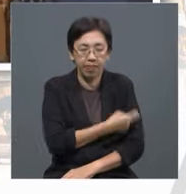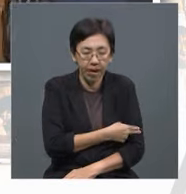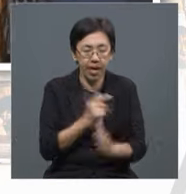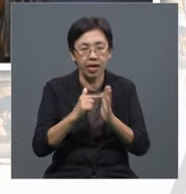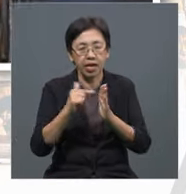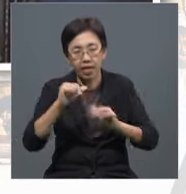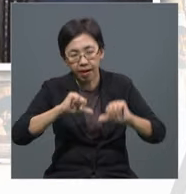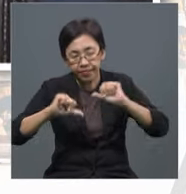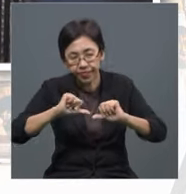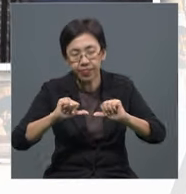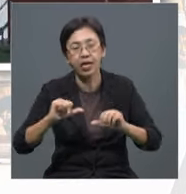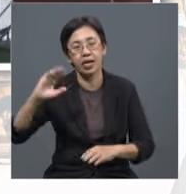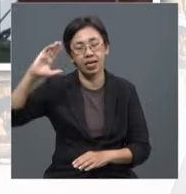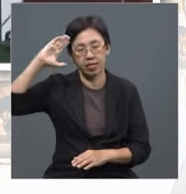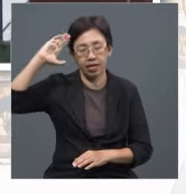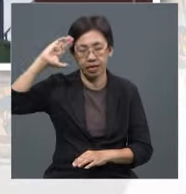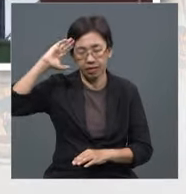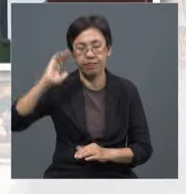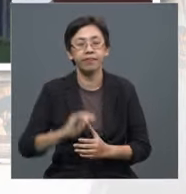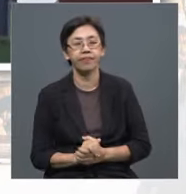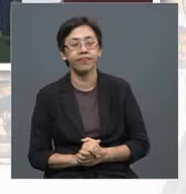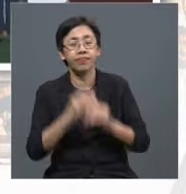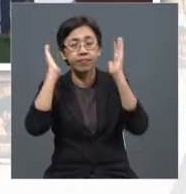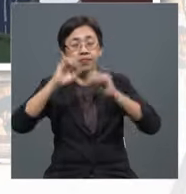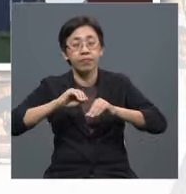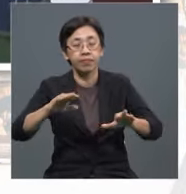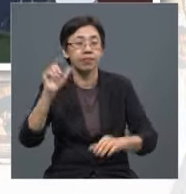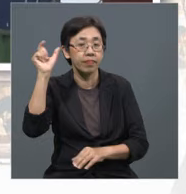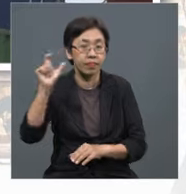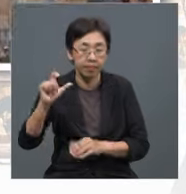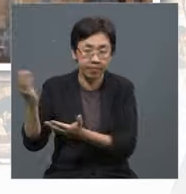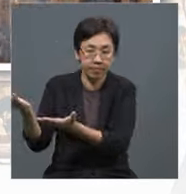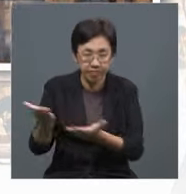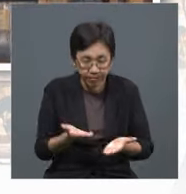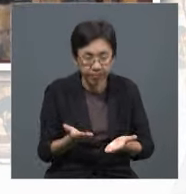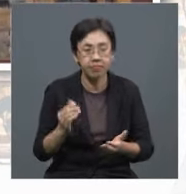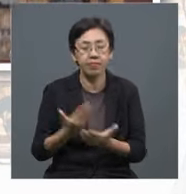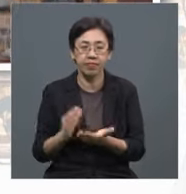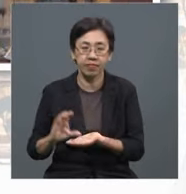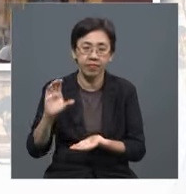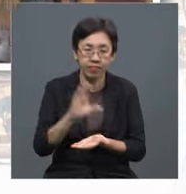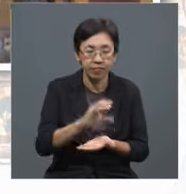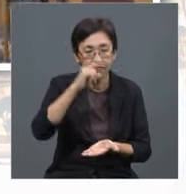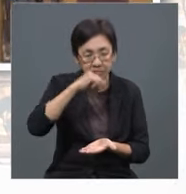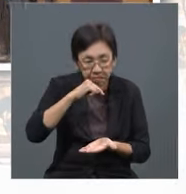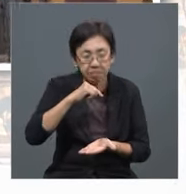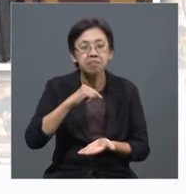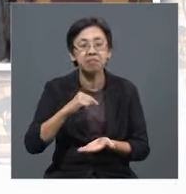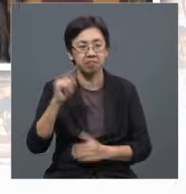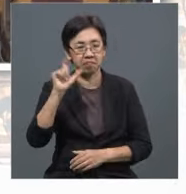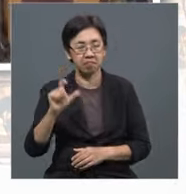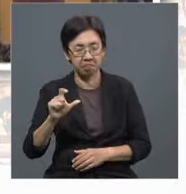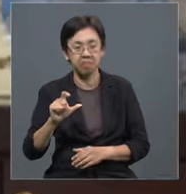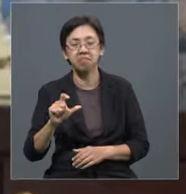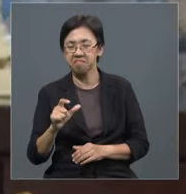ด้านกลาโหมแล้วก็รวมถึงก็จะมีการเชิญชวนให้อิตาลีนะคะมาลงทุนในไทยในสาขาที่อิตาลีมีศักยภาพแล้วทั้งสองฝ่